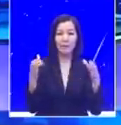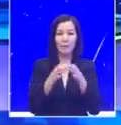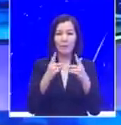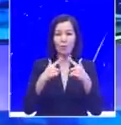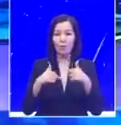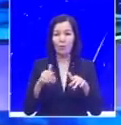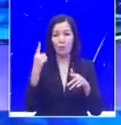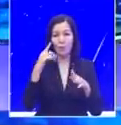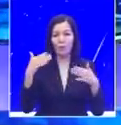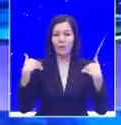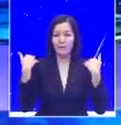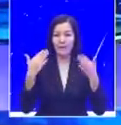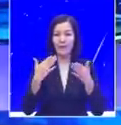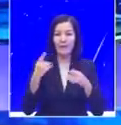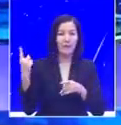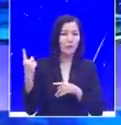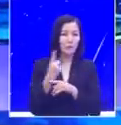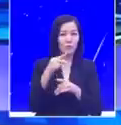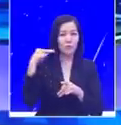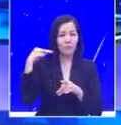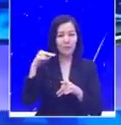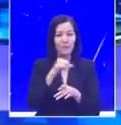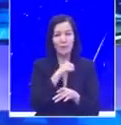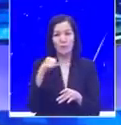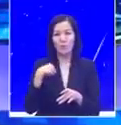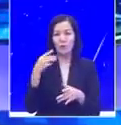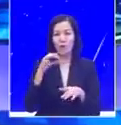еді. Қазақстан Республикасының тұңғыш президенті өзі де